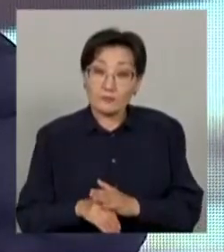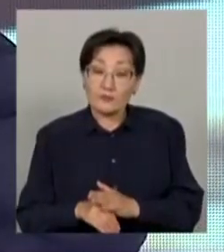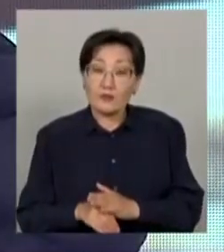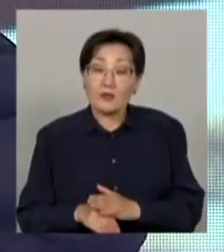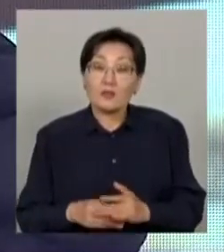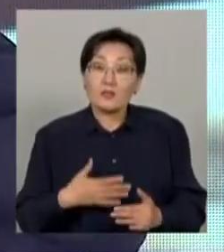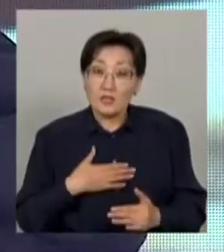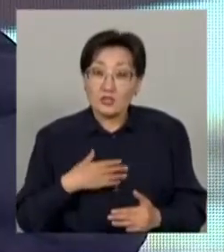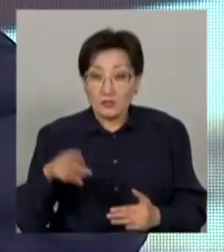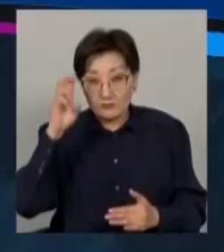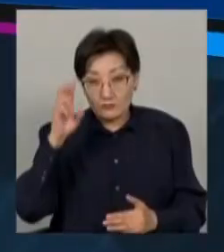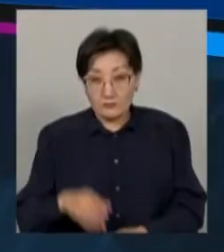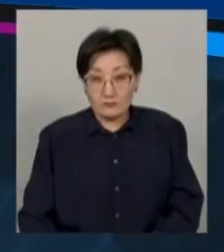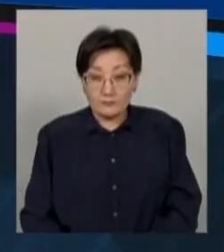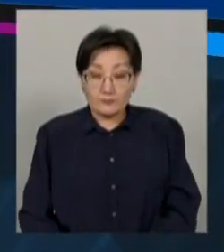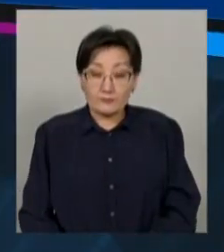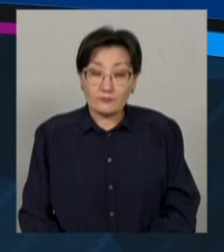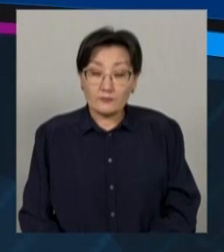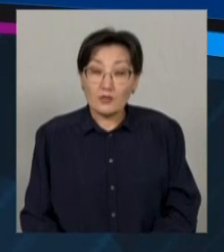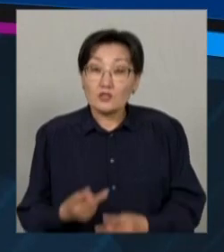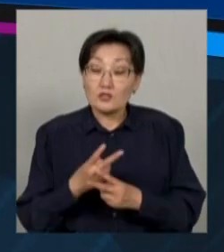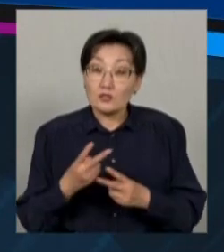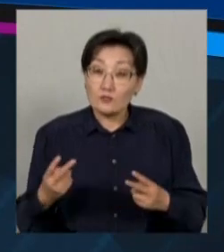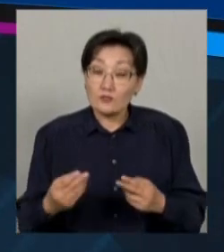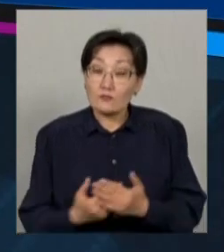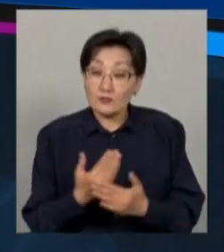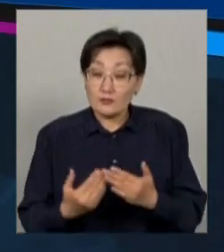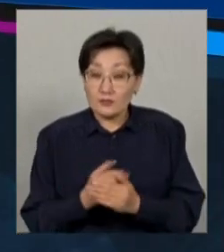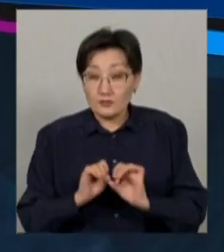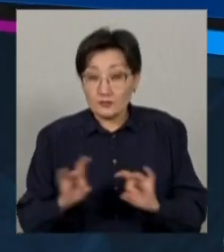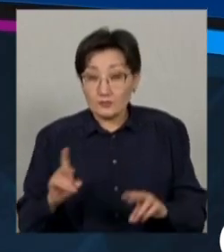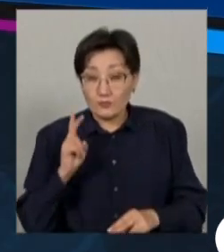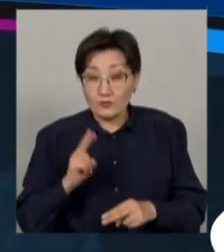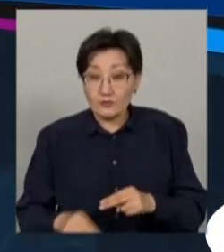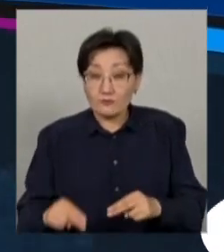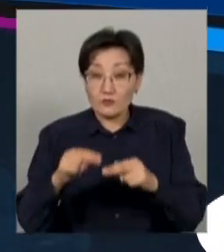компетенции нашего государства. Уважаемые